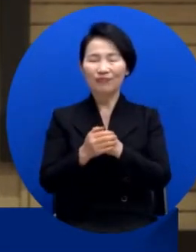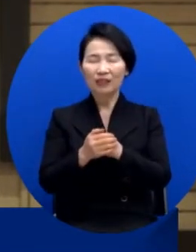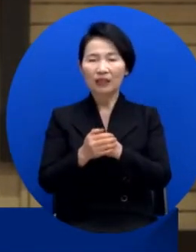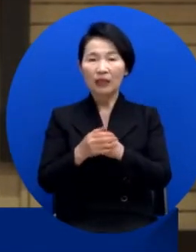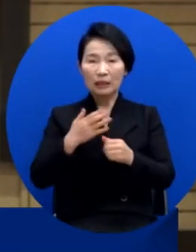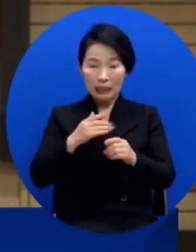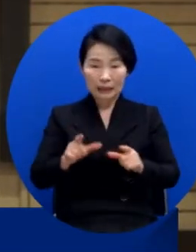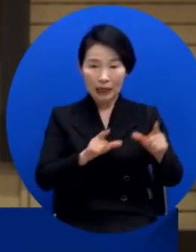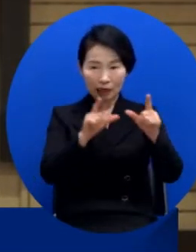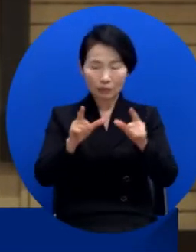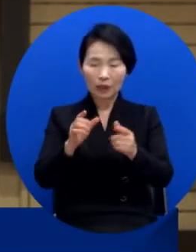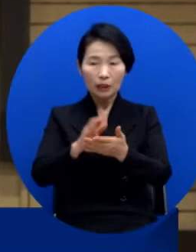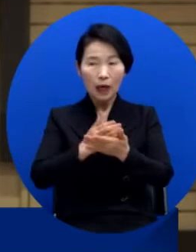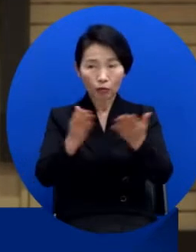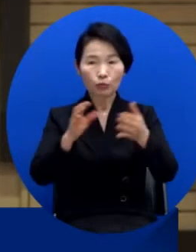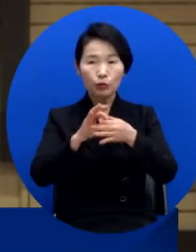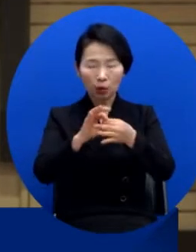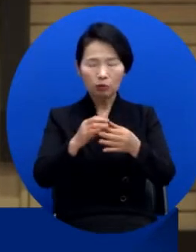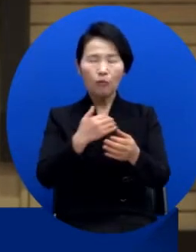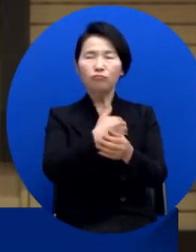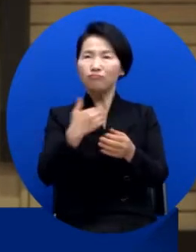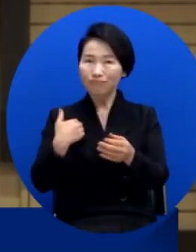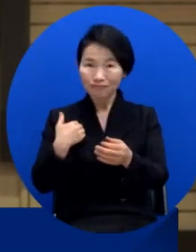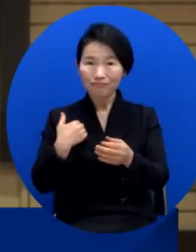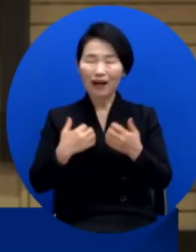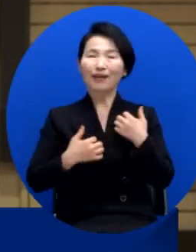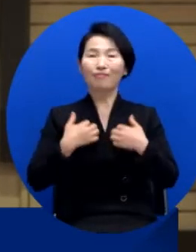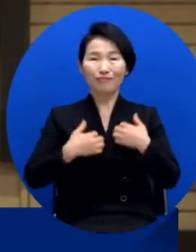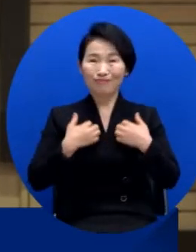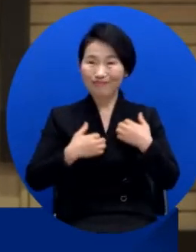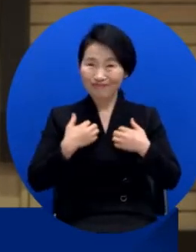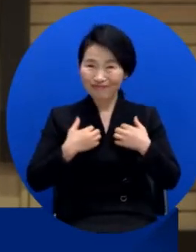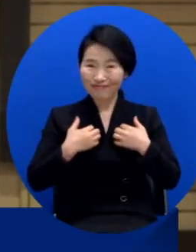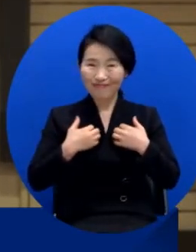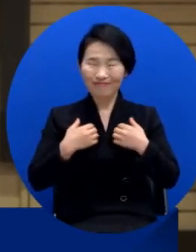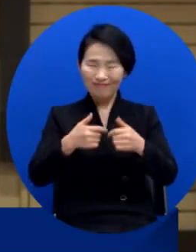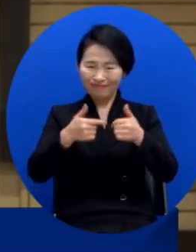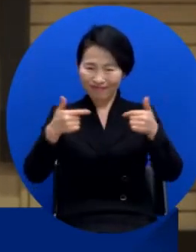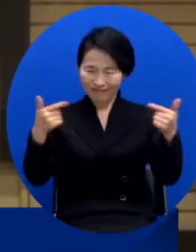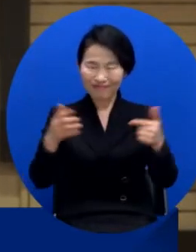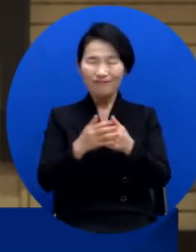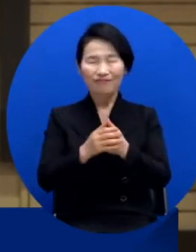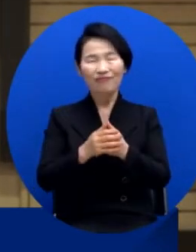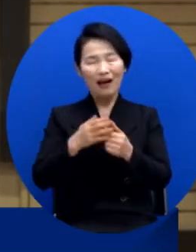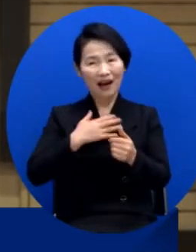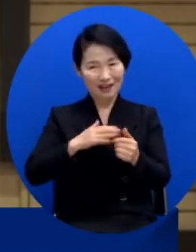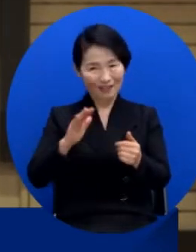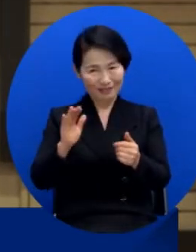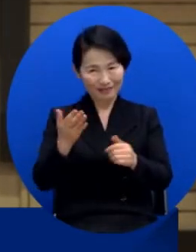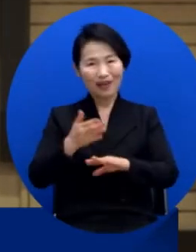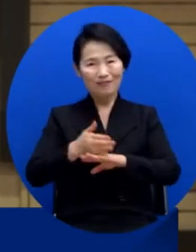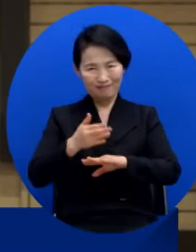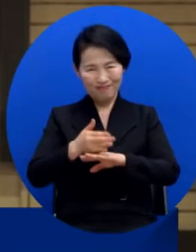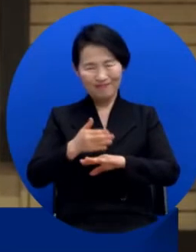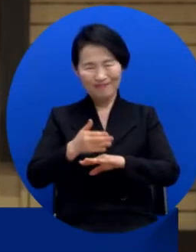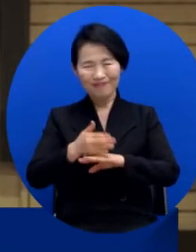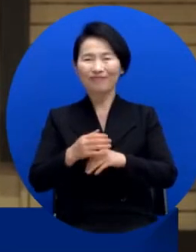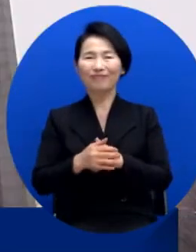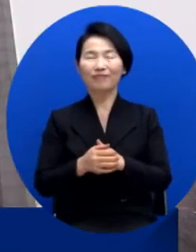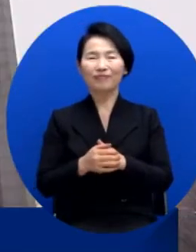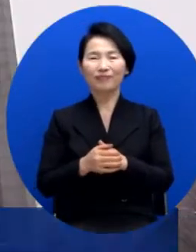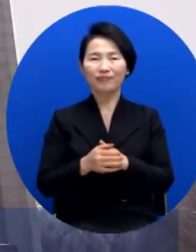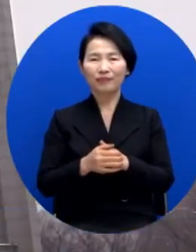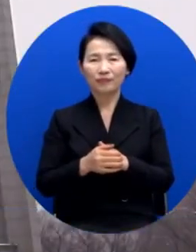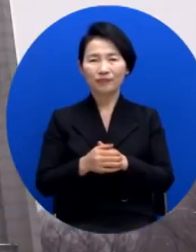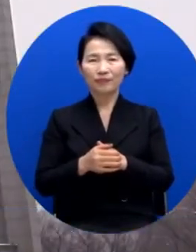더 풍요로워 지면서 기쁨 을 얻게 되는 시간들 배우게 되고 또 알게 되고 감사하게 되는 시간들이 생기더라구요